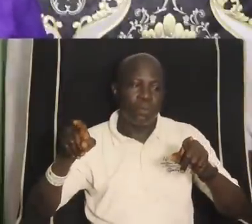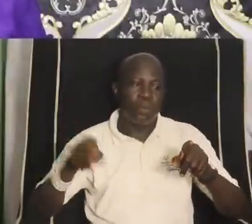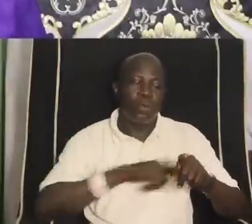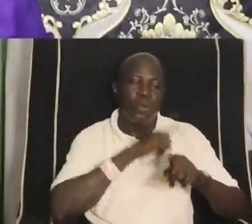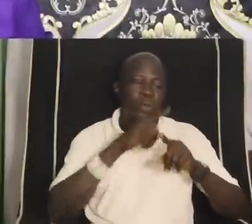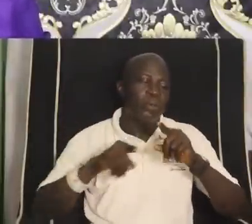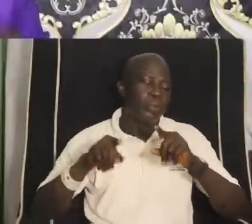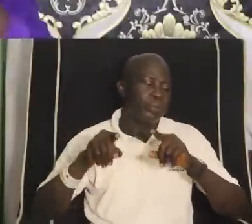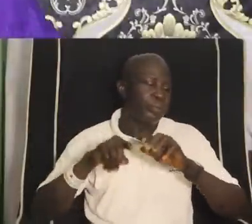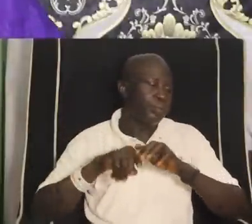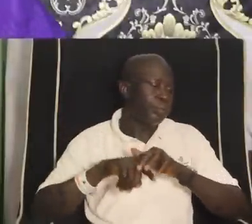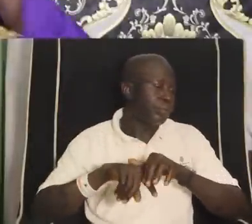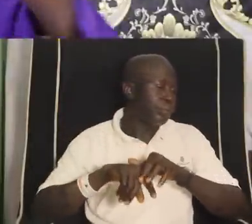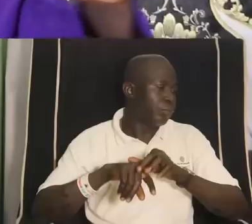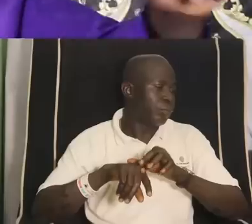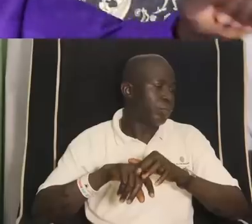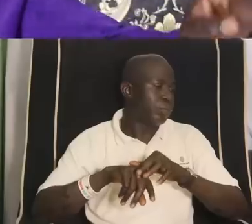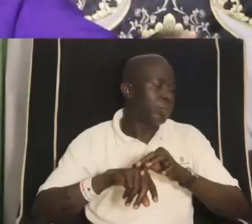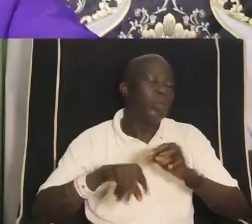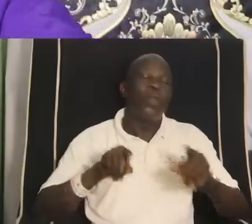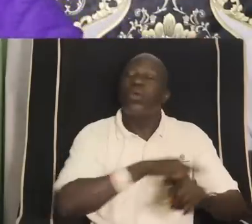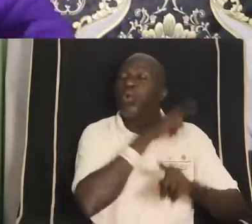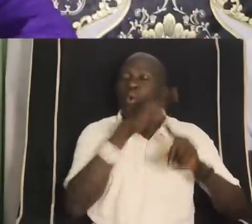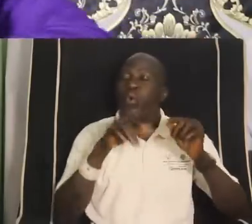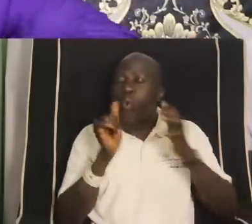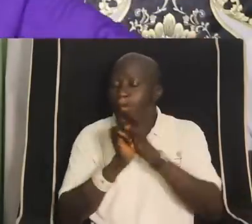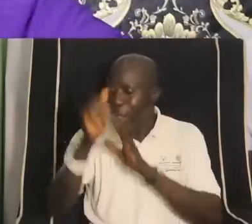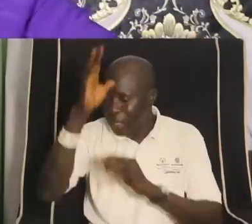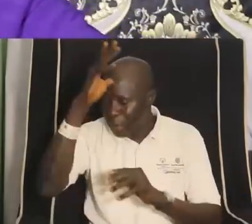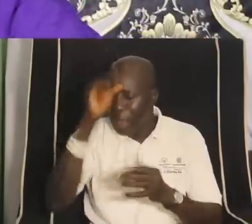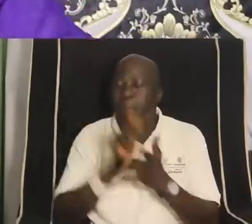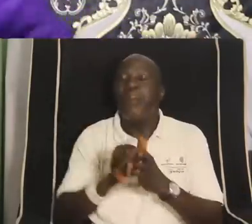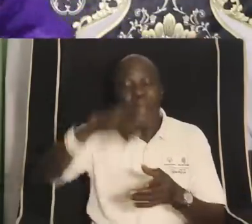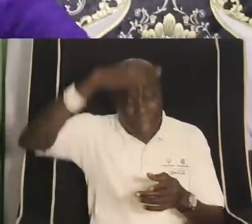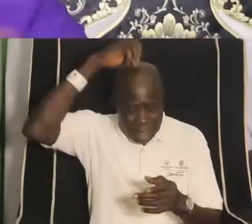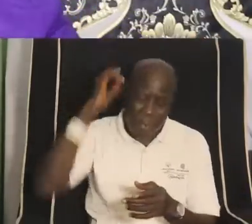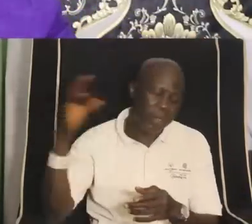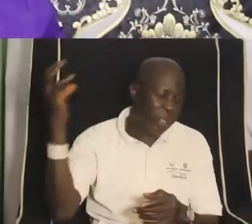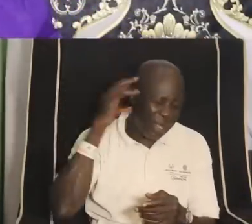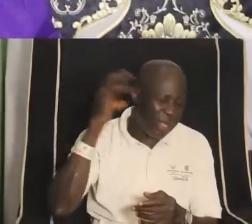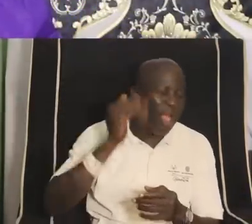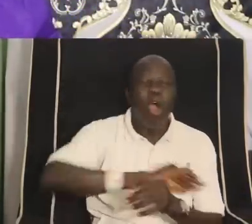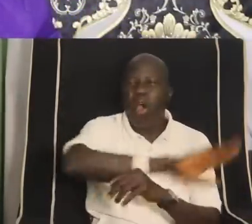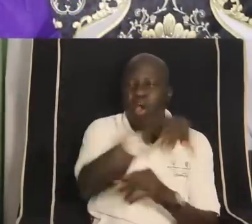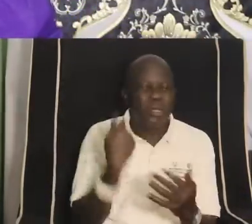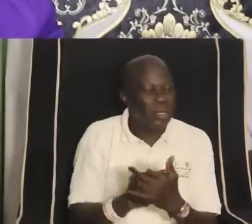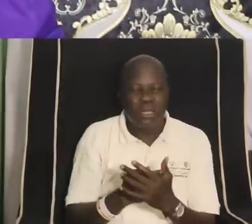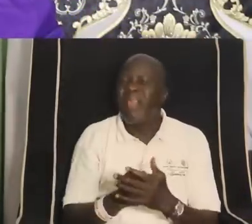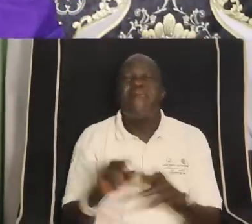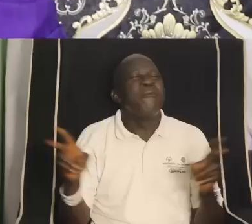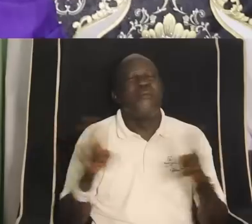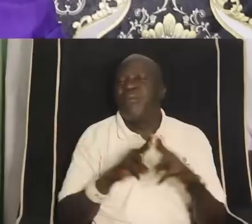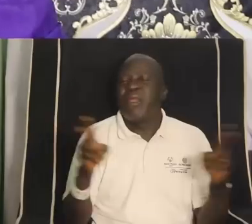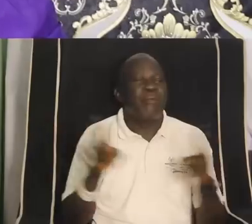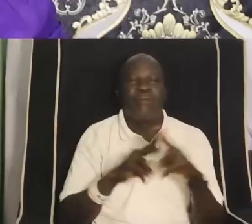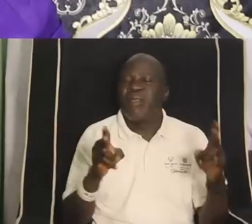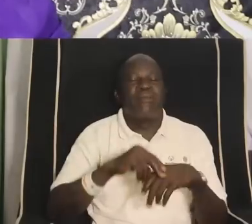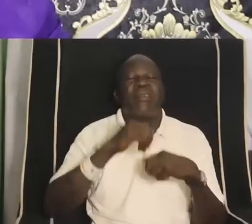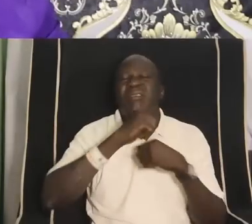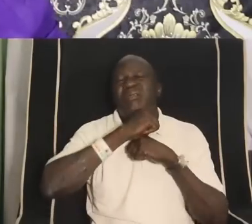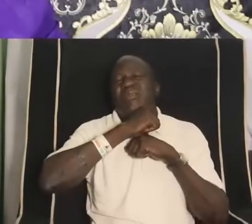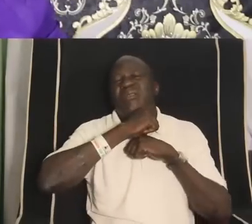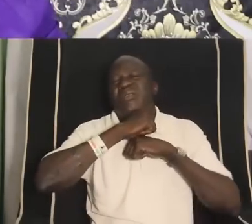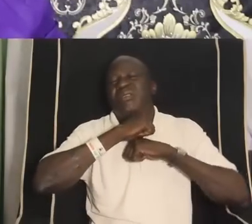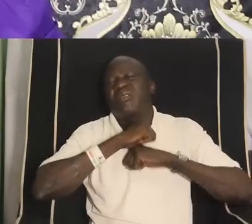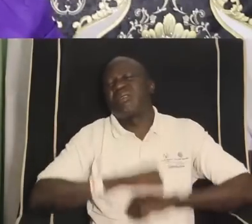wọ̀nyí. Inú rẹ̀ bàjẹ́ gidigidi. Ó ti bá bàbá ẹ̀ nínú jẹ́bi kó mọ̀ pé wàhálà ti dé. He has made his father sad because no problem has come. Ní